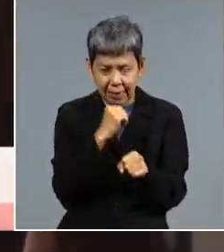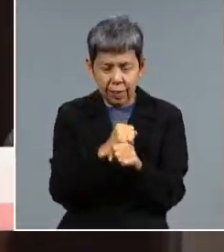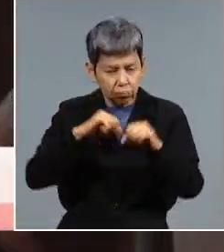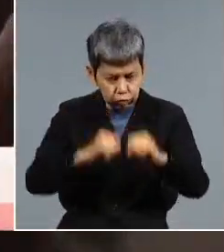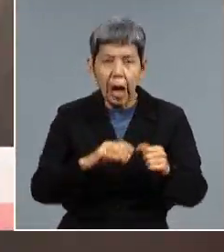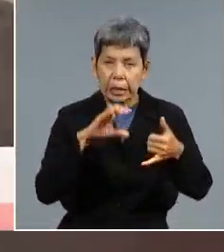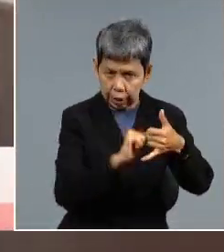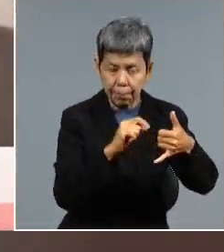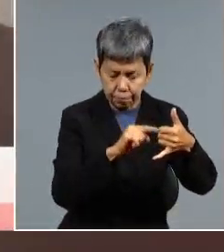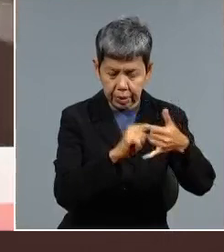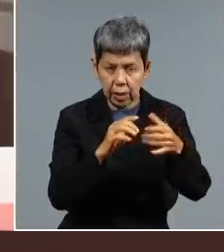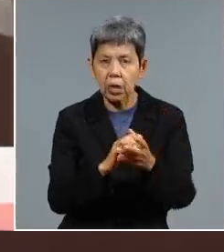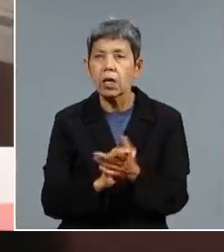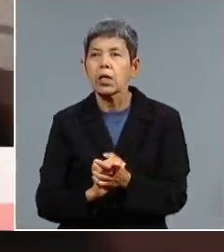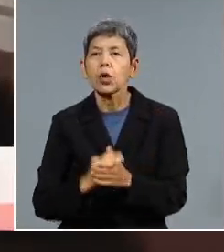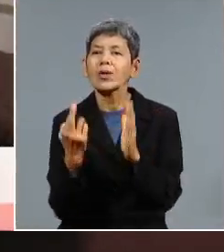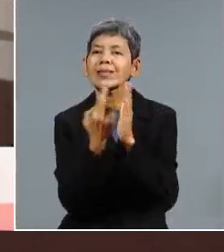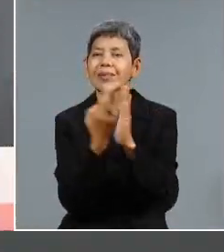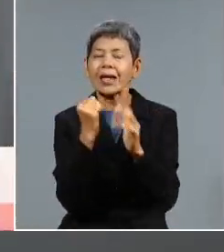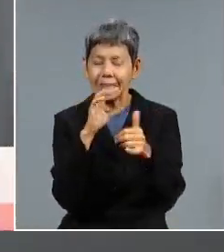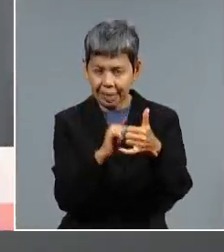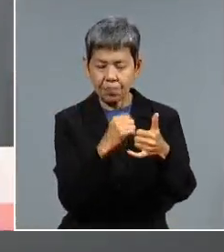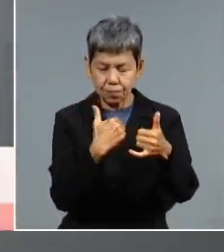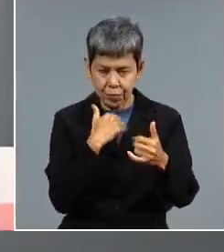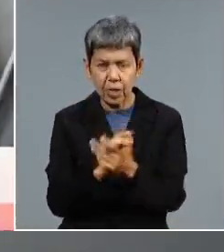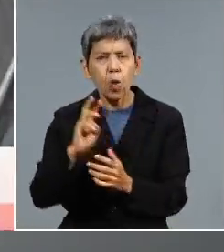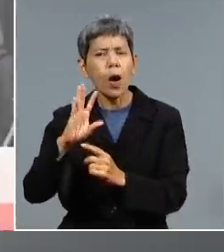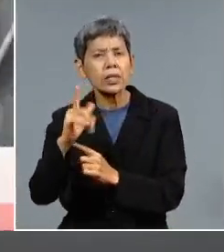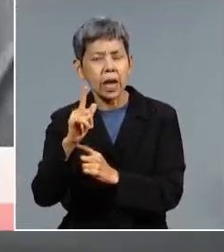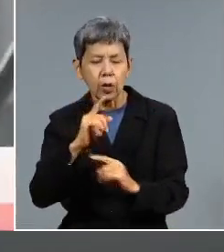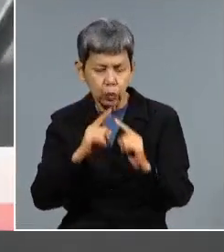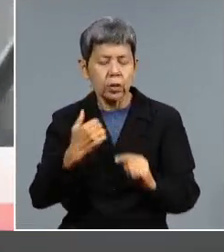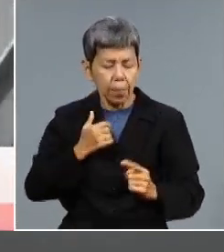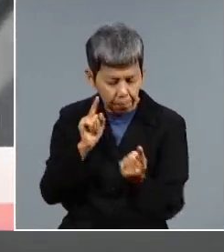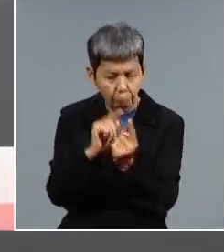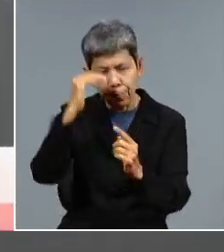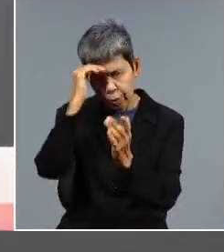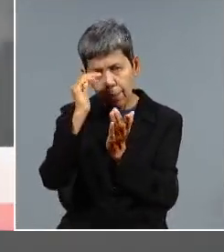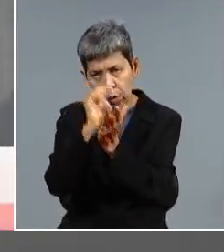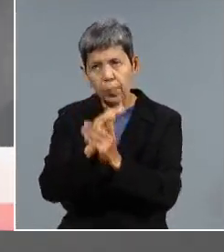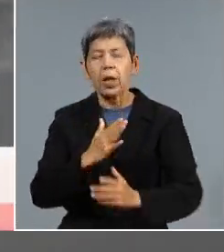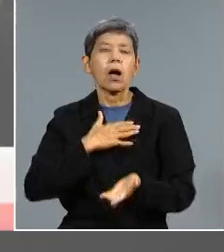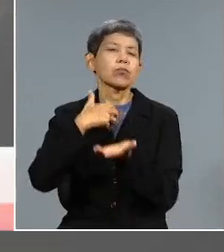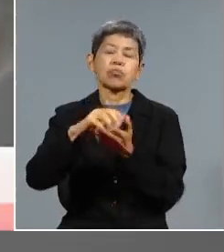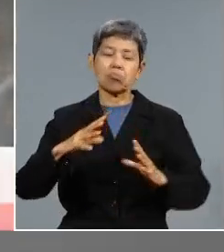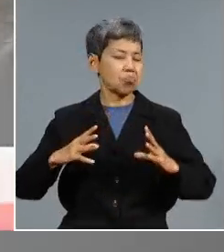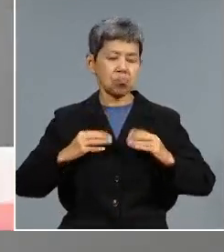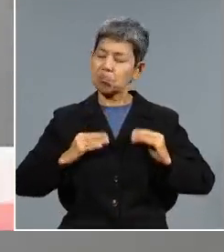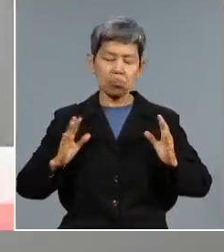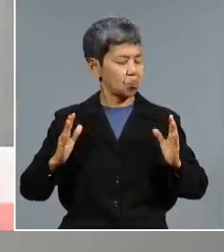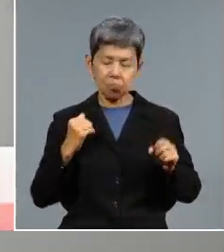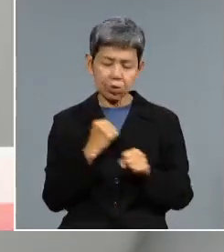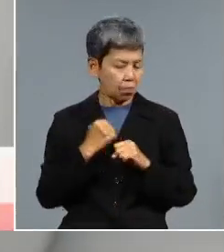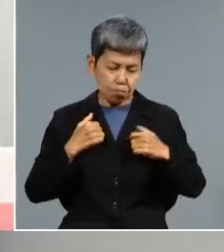อนุมัติหมายจับนะฮะจากศาลจังหวัดราชบุรีแล้วก็ในวันชาติติดต่อเข้ามามอบตัวนะครับโดยให้การบริษททุกข้อกล่าว